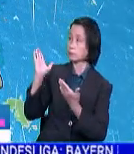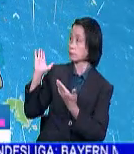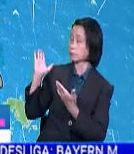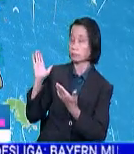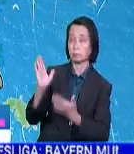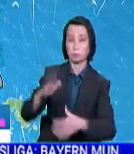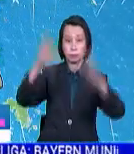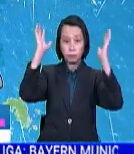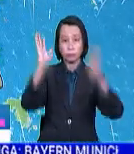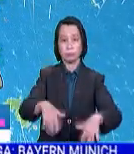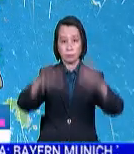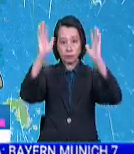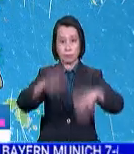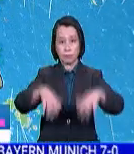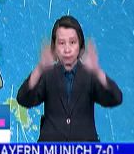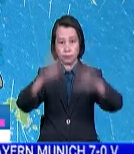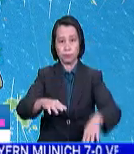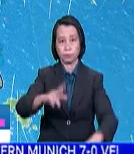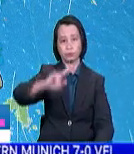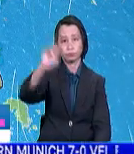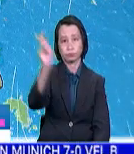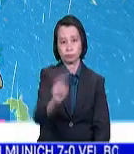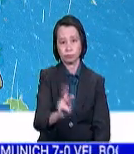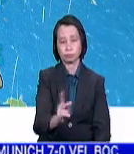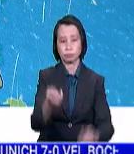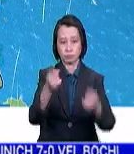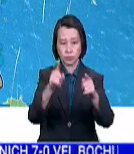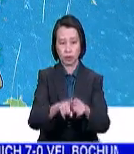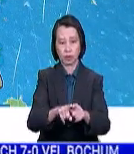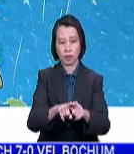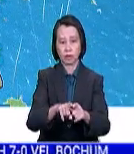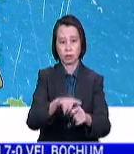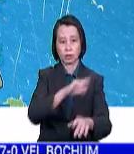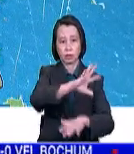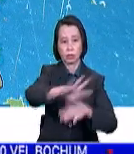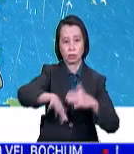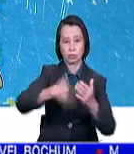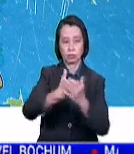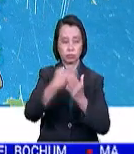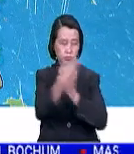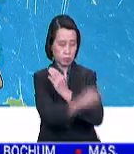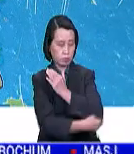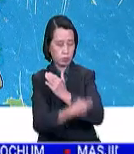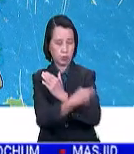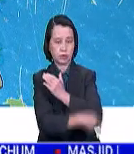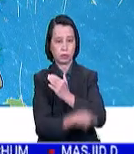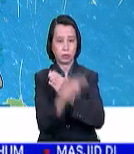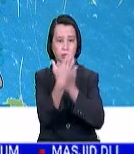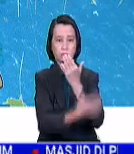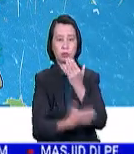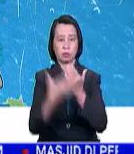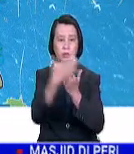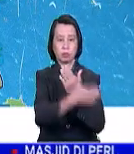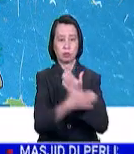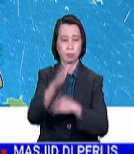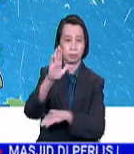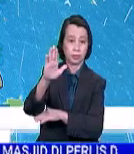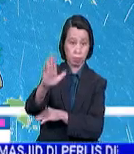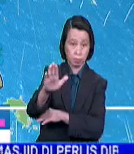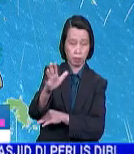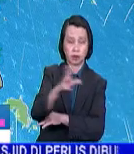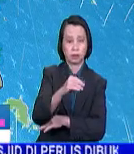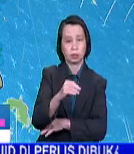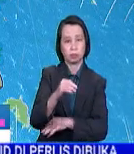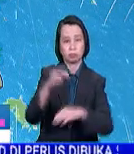cuaca hujan lebat dan ribut petir yang dilihat berlaku di hampir kesemua negeri di sekitar Semenanjung pada waktu petang.